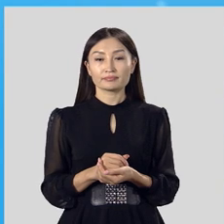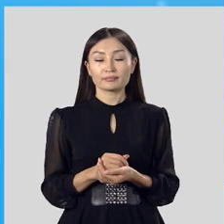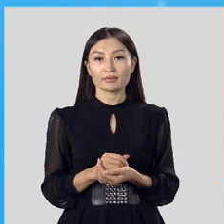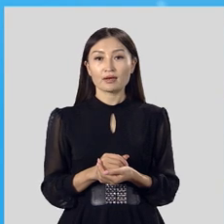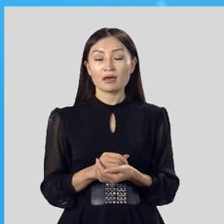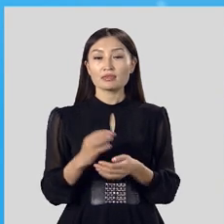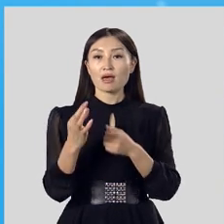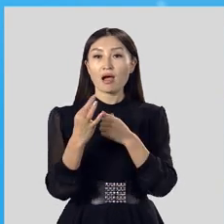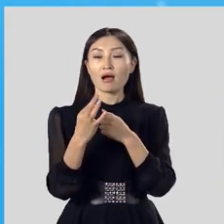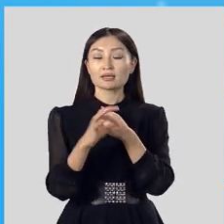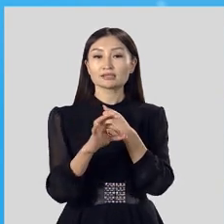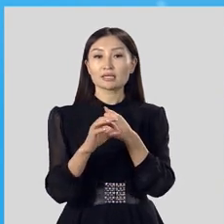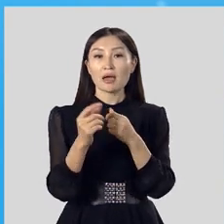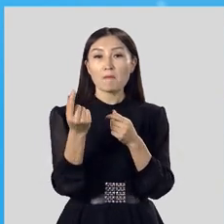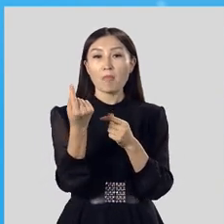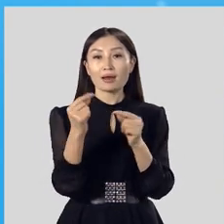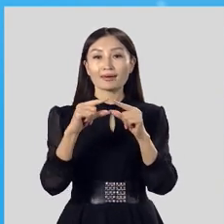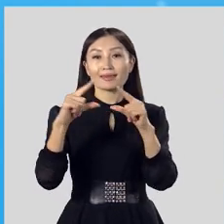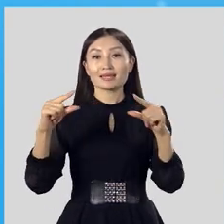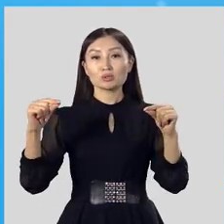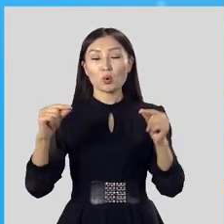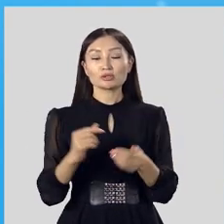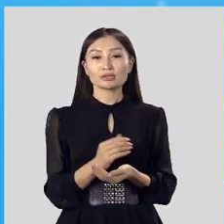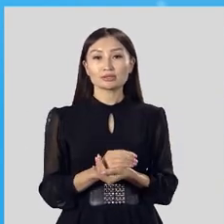На конце его маленькие листочки.